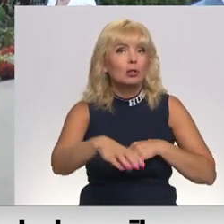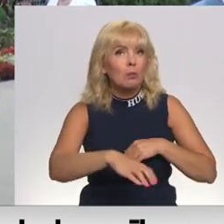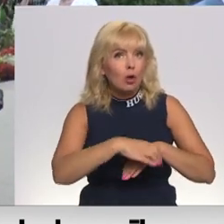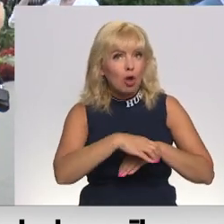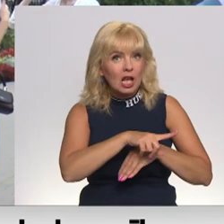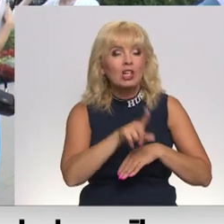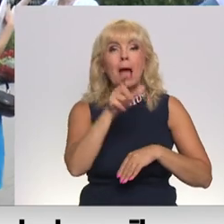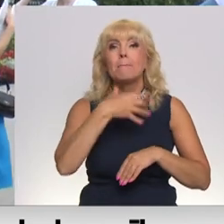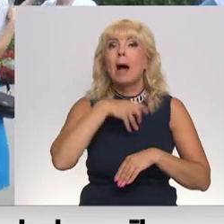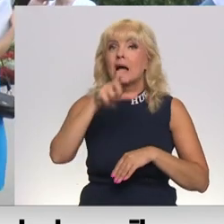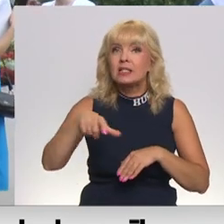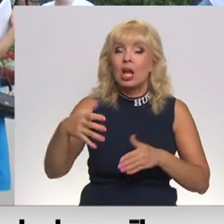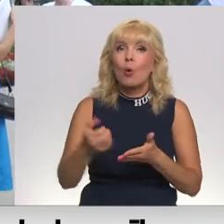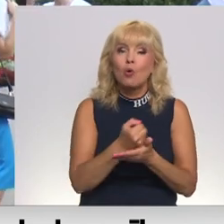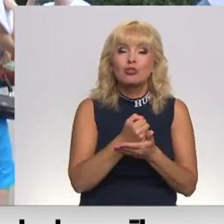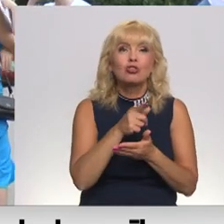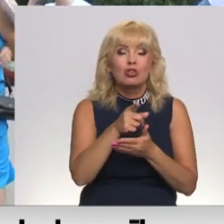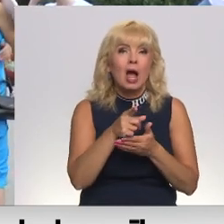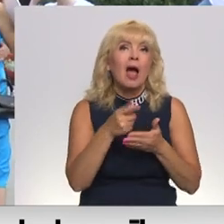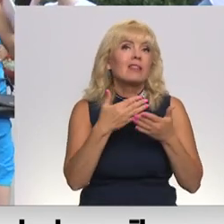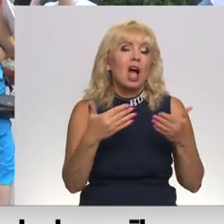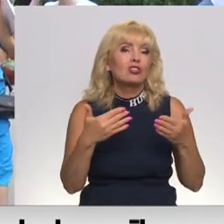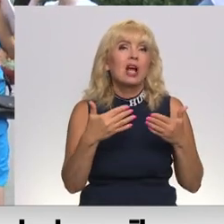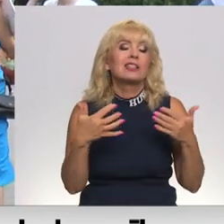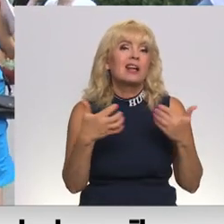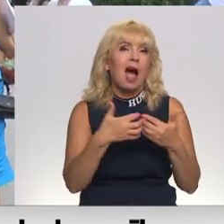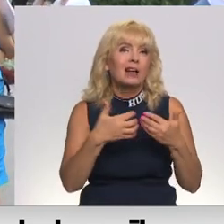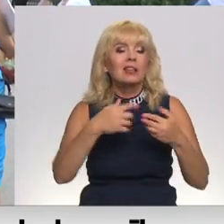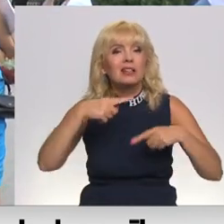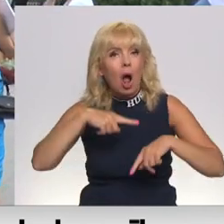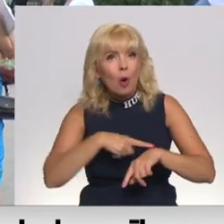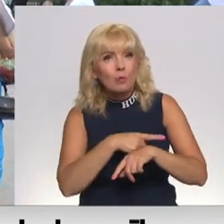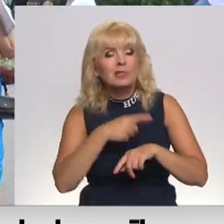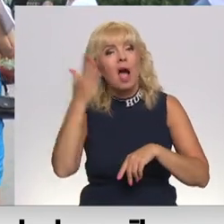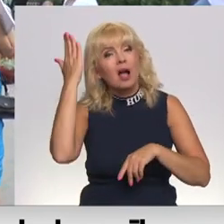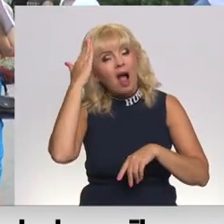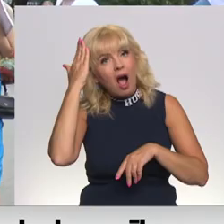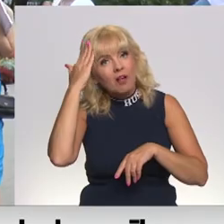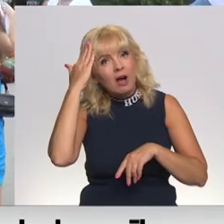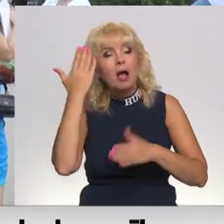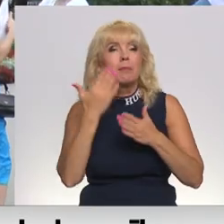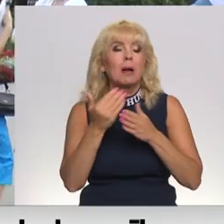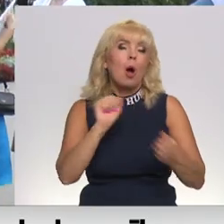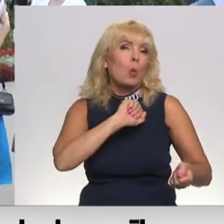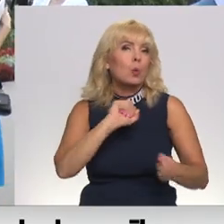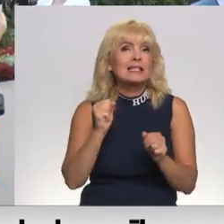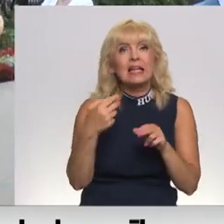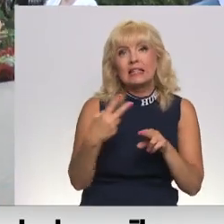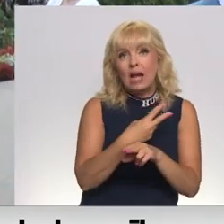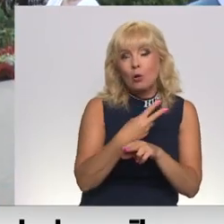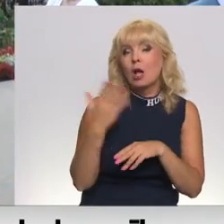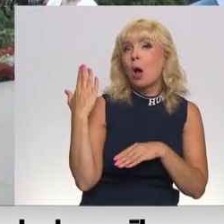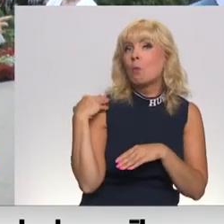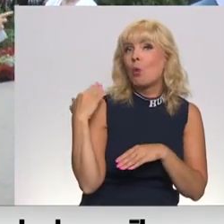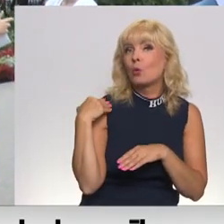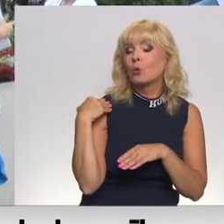kuri guvuši lielākas šīs kara darbības traumas, kuriem ir galvas traumas ar kustību traucējumiem, kuriem ir muguras